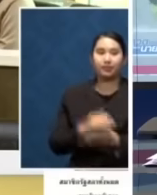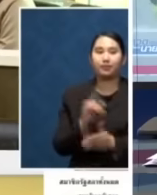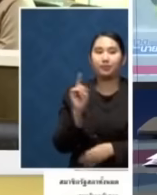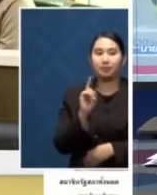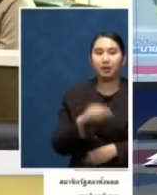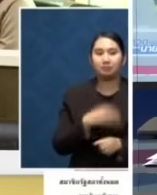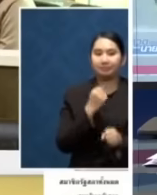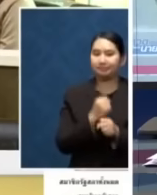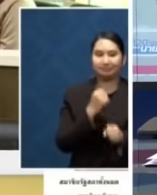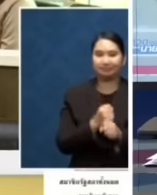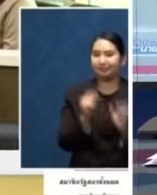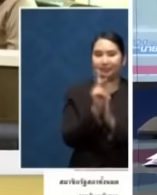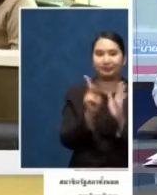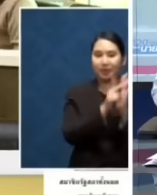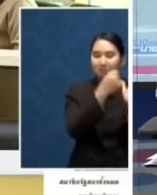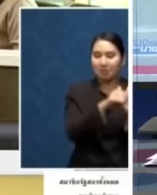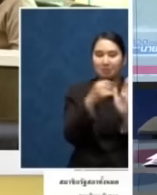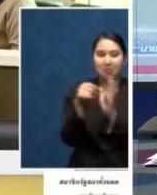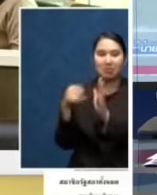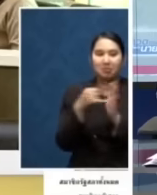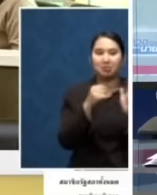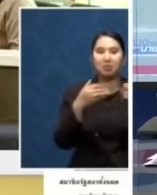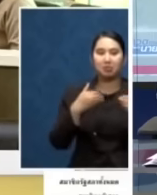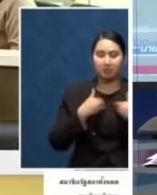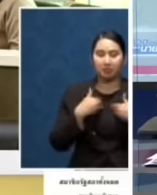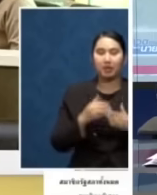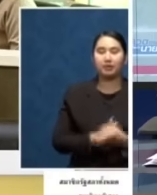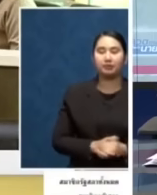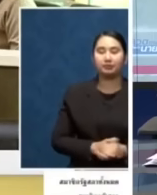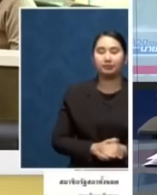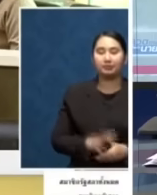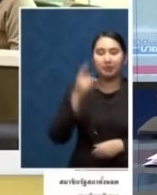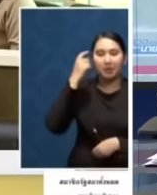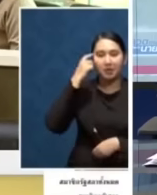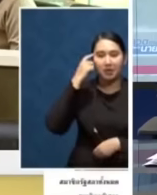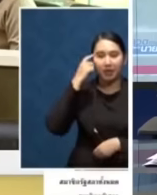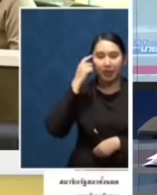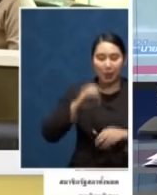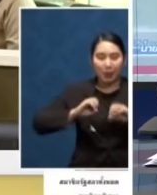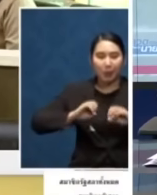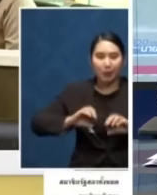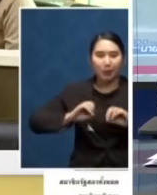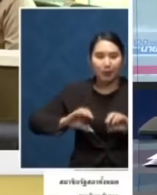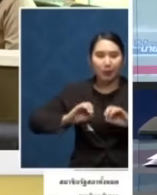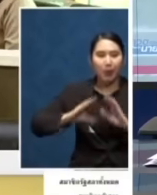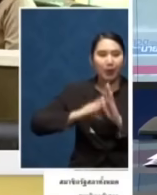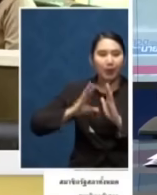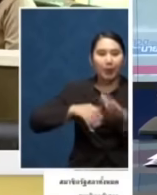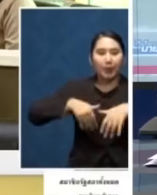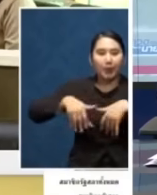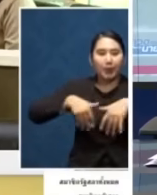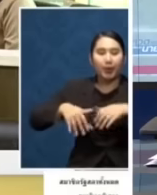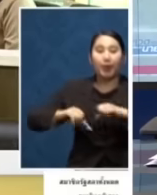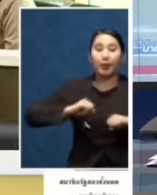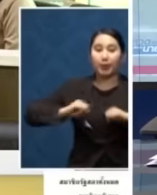สว.หลายท่านนี่เรียกว่าตึงๆกันเลยเนี่ยยังไม่ได้ออกมาอภิปรายครับตอนนี้เริ่มดิโซเสรีเนี่ยนะคือเปิดมาก็บอกเลยจะมาหาคนที่สมควร